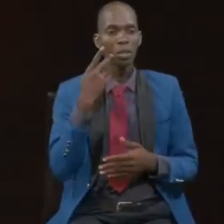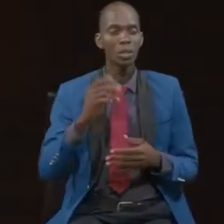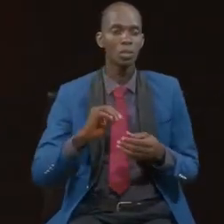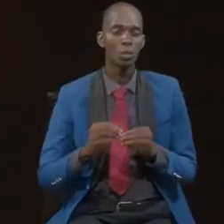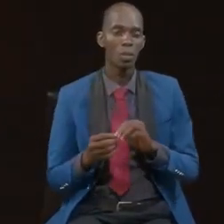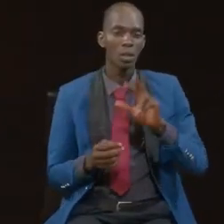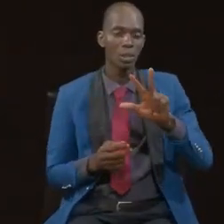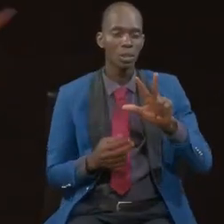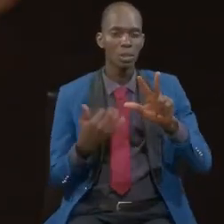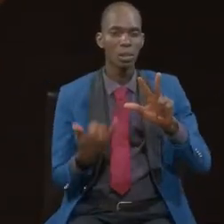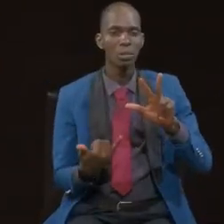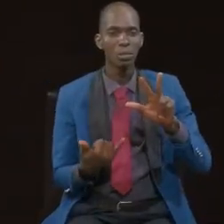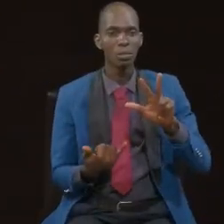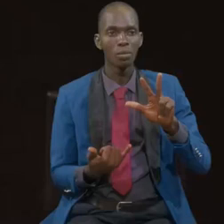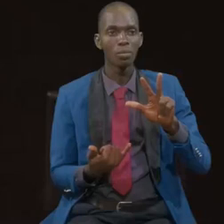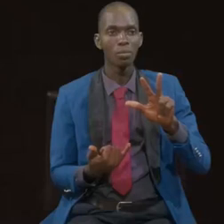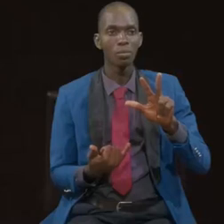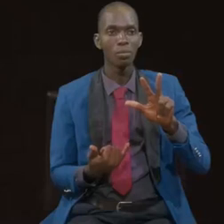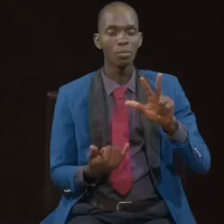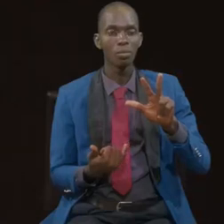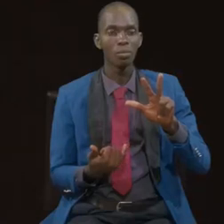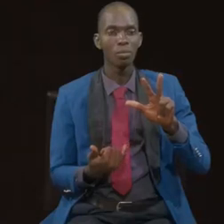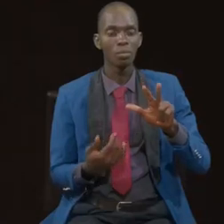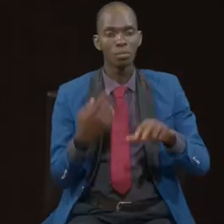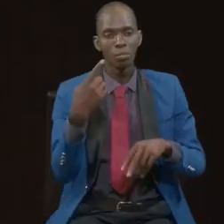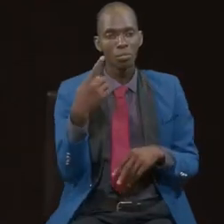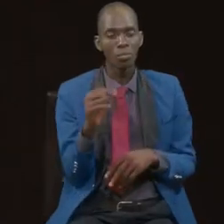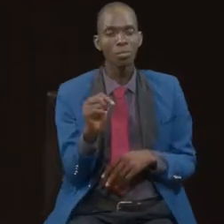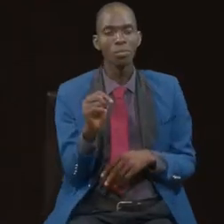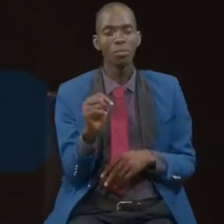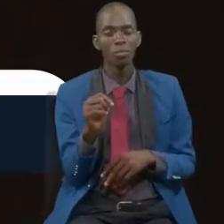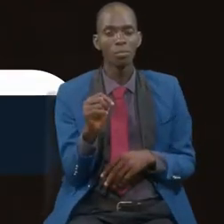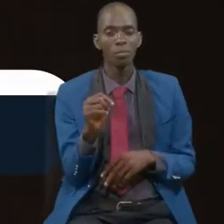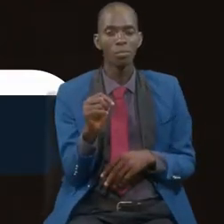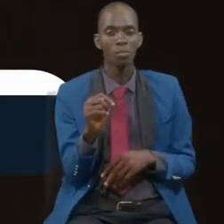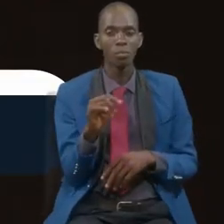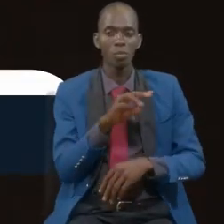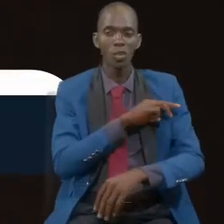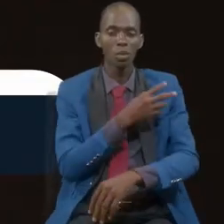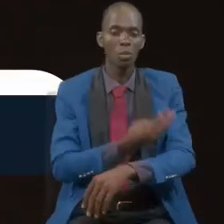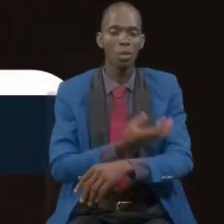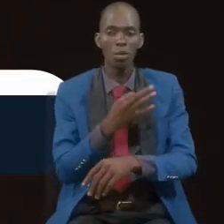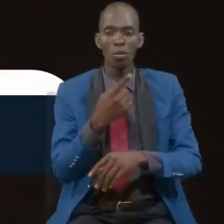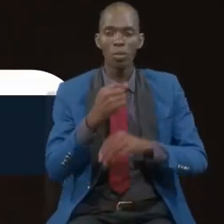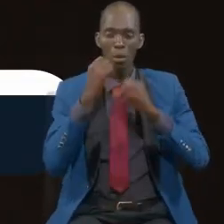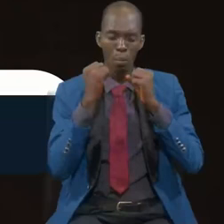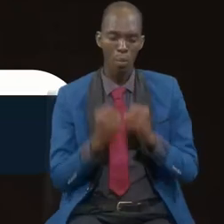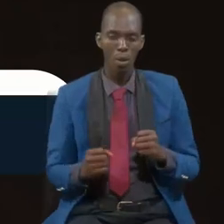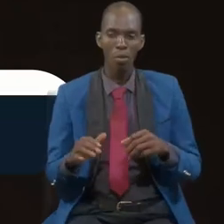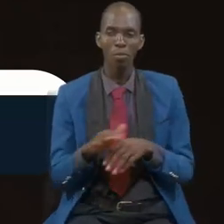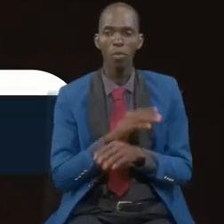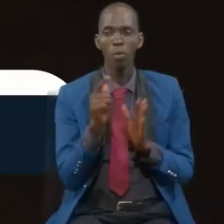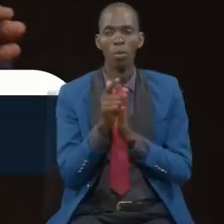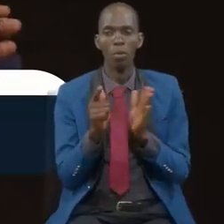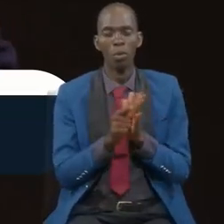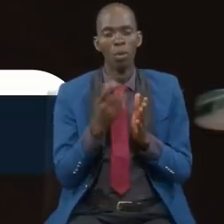la troisième partie ici. Troisième partie. La force de la loi puissante de la